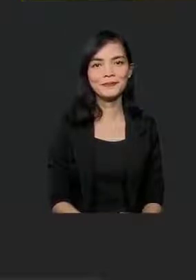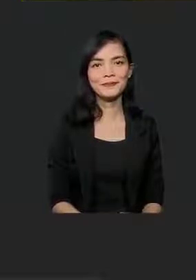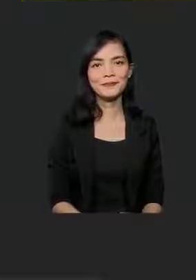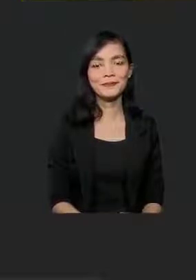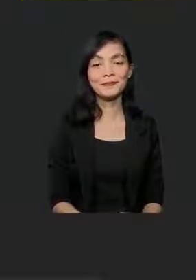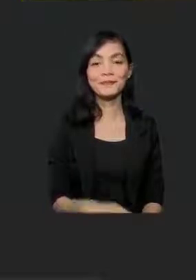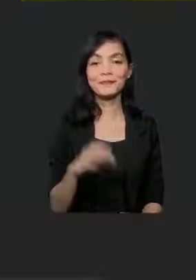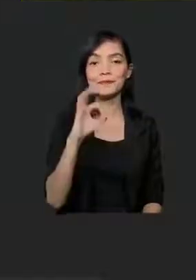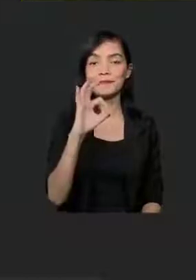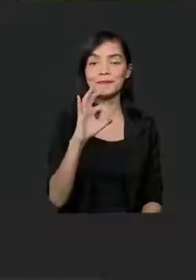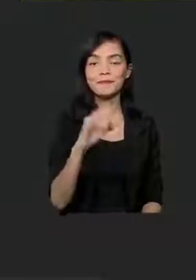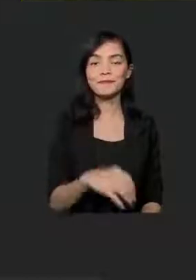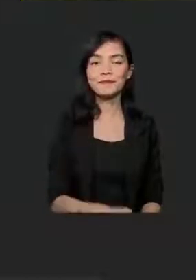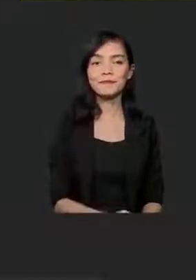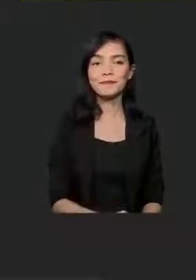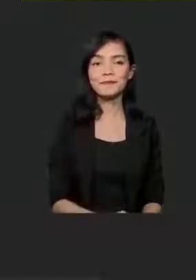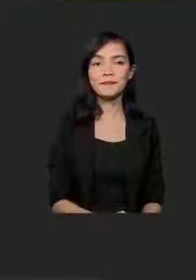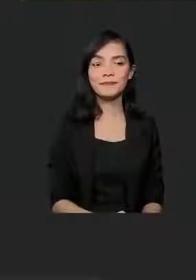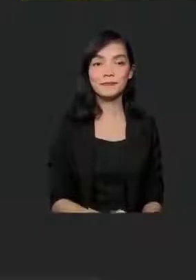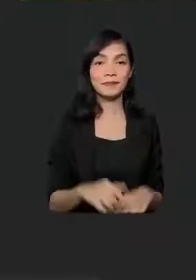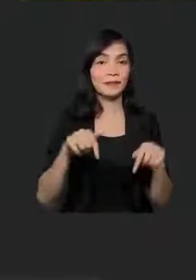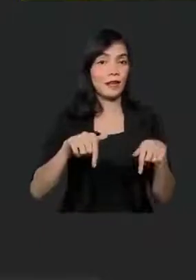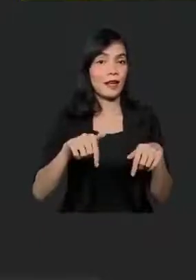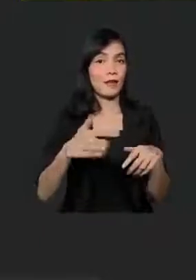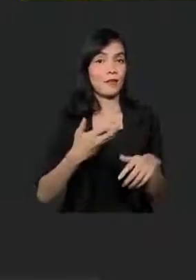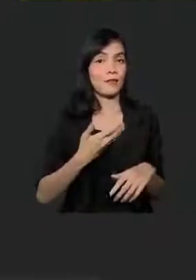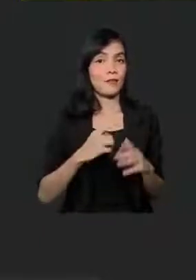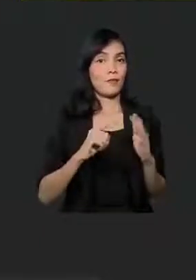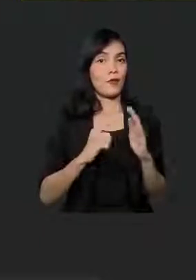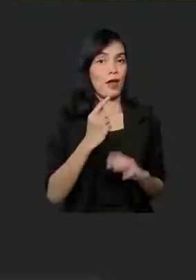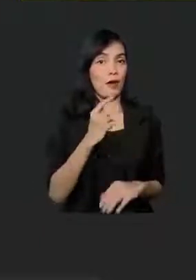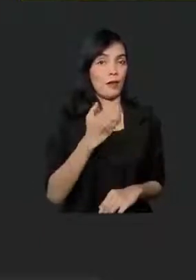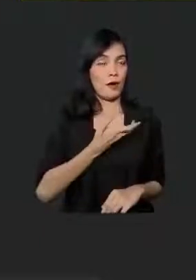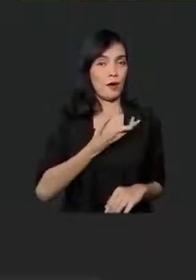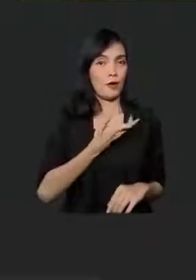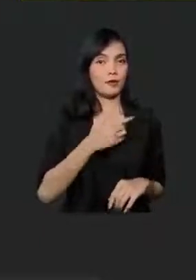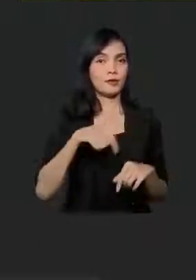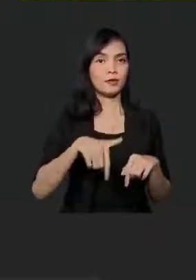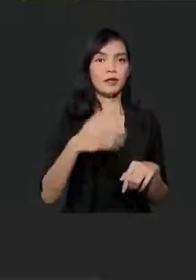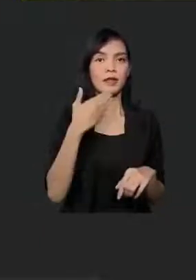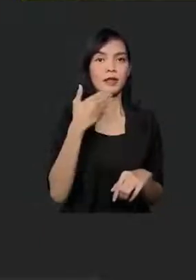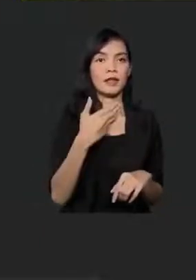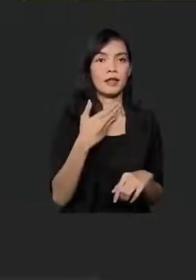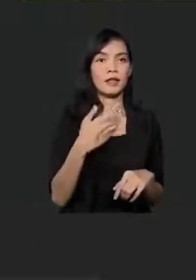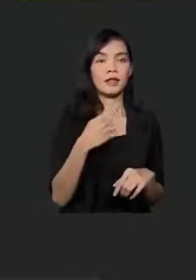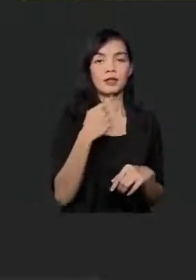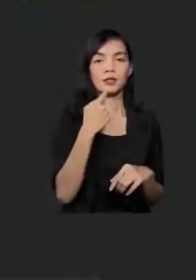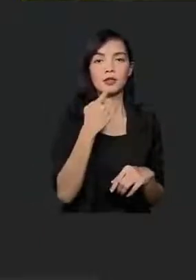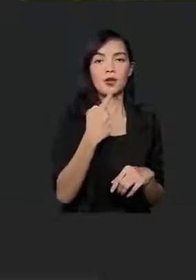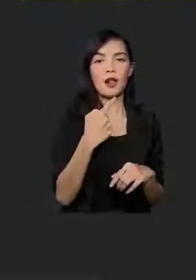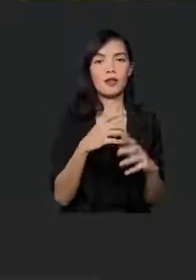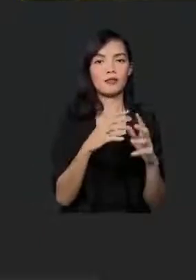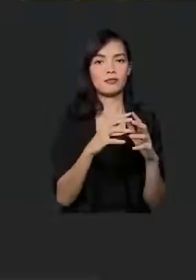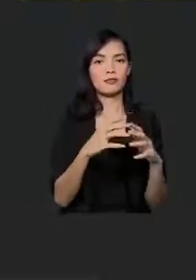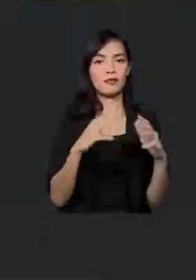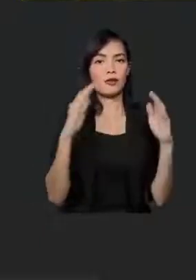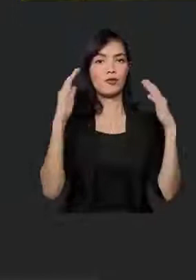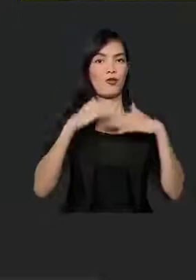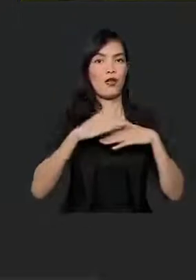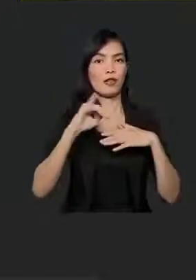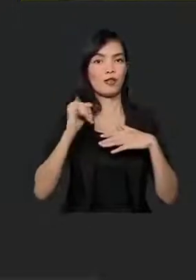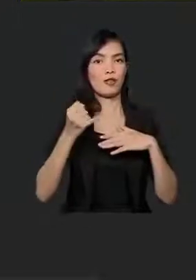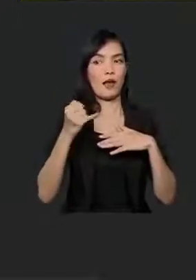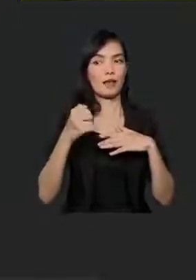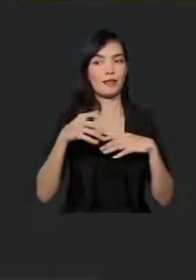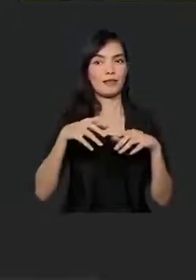baik lalu sekarang kita akan mulai dan kali ini terkait dengan ibadah Jumat di negara sahabat